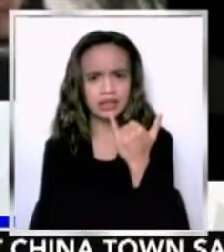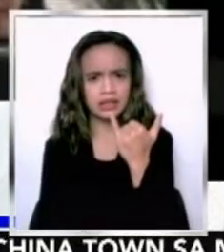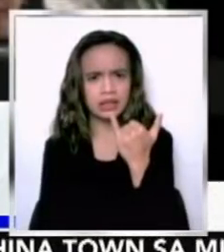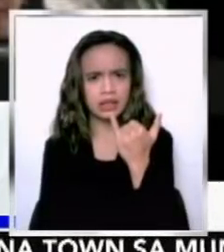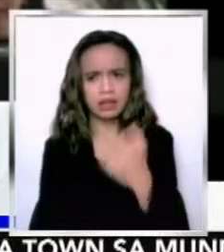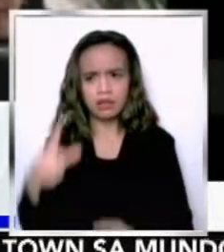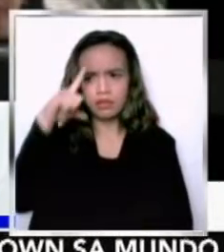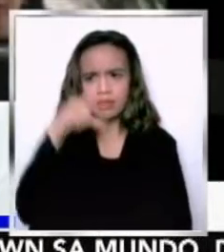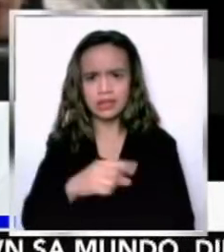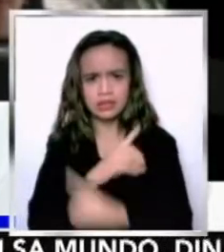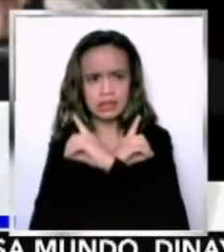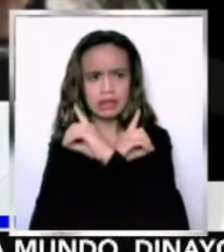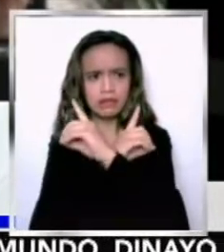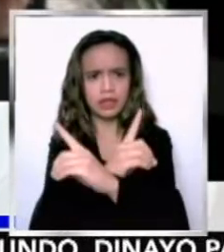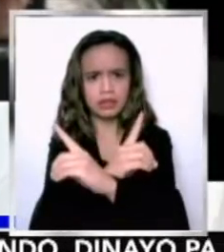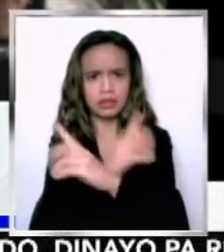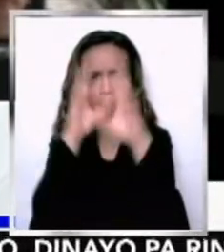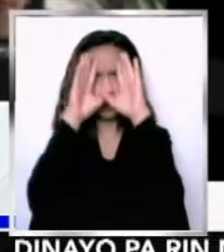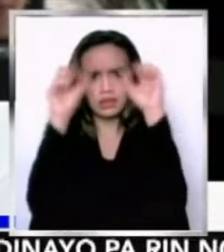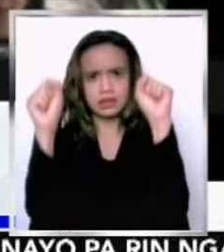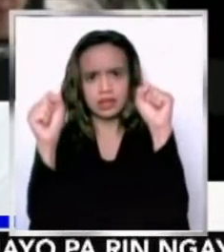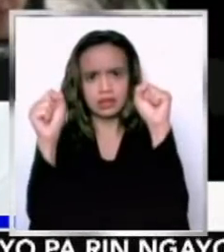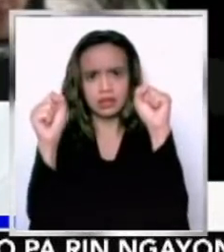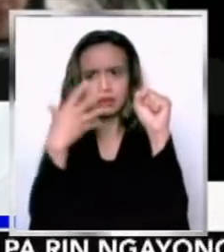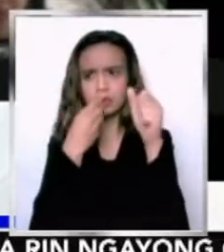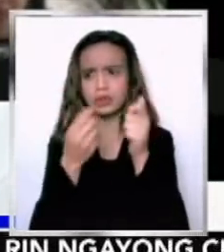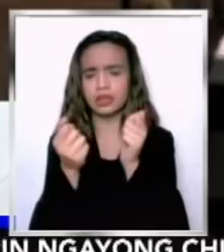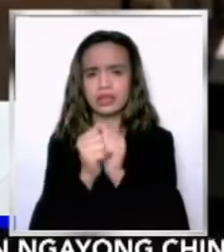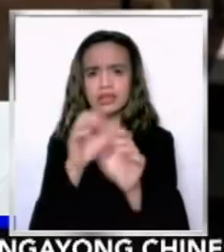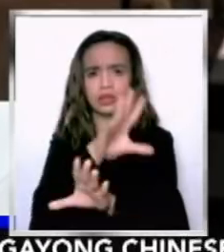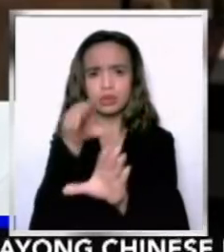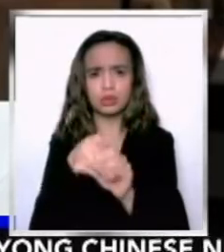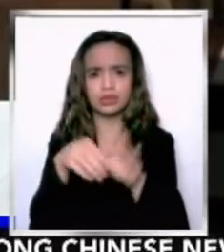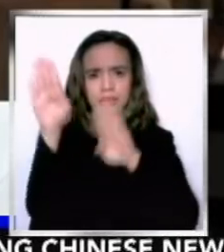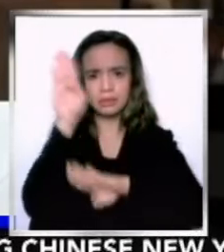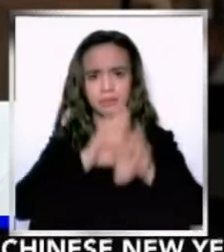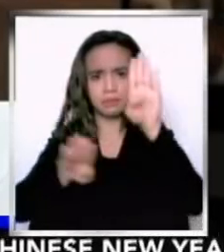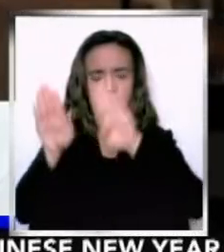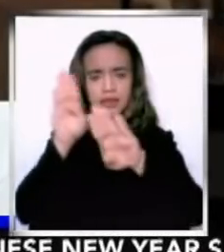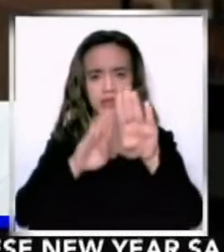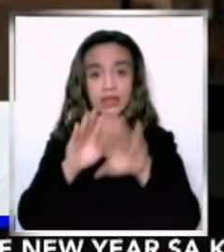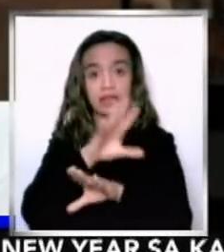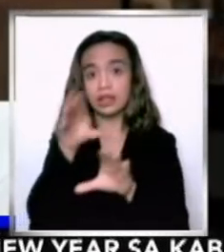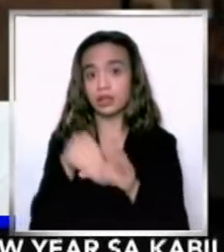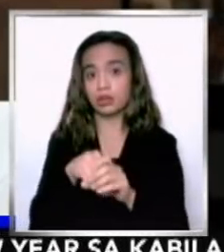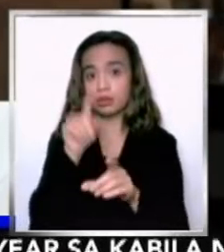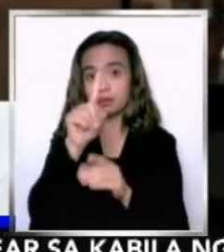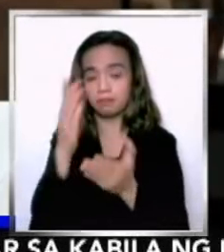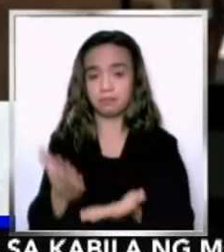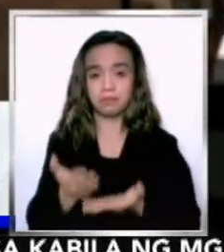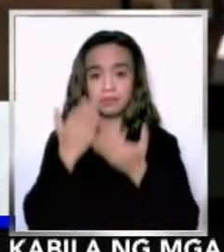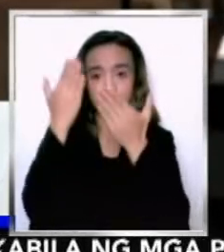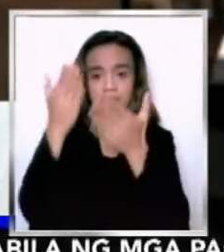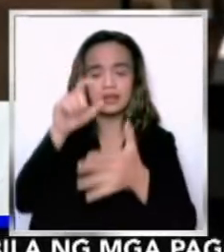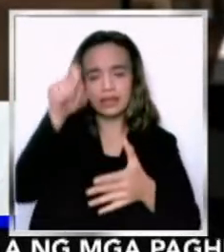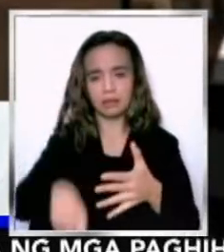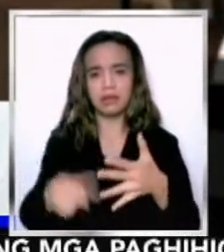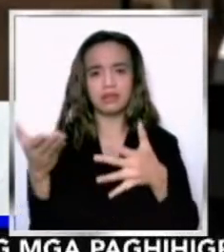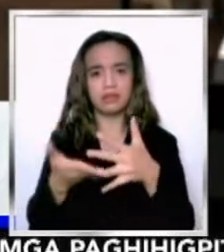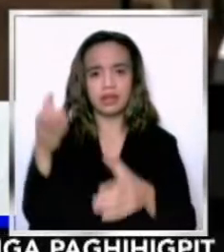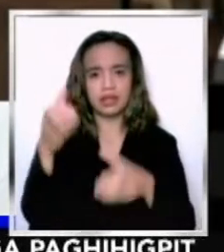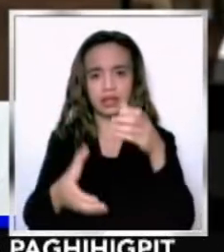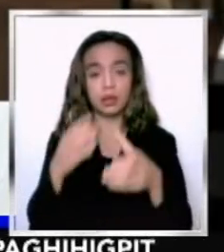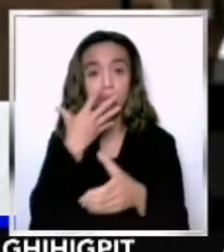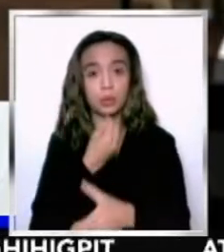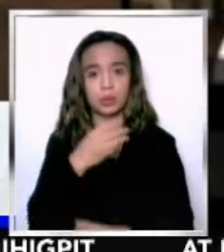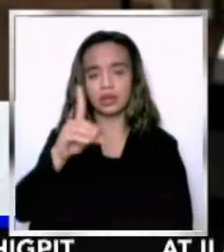taong malalapit sa kanya nang malink sila sa issue. Kasama sa mga inirekomenda ng komite na sampahan ng kasong kriminal, sina Health Secretary